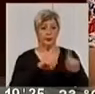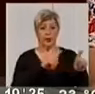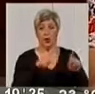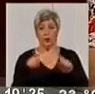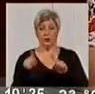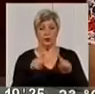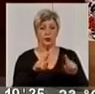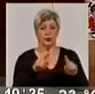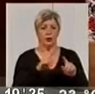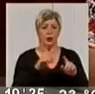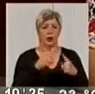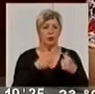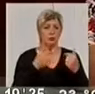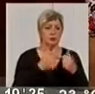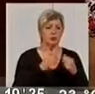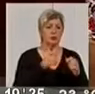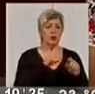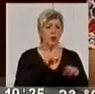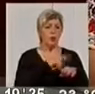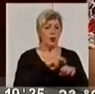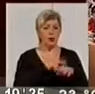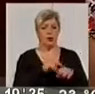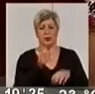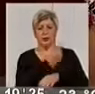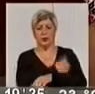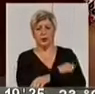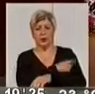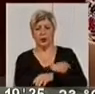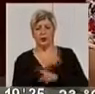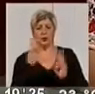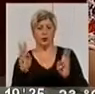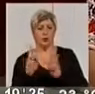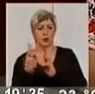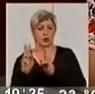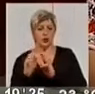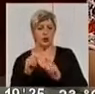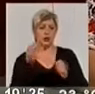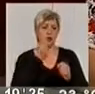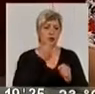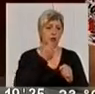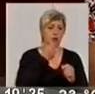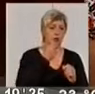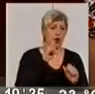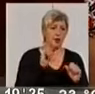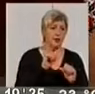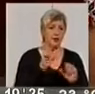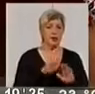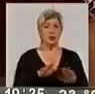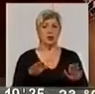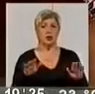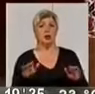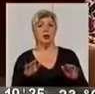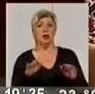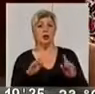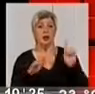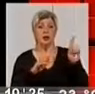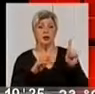за пожежну безпеку, поліції, медичних закладів, харчування дітей, ті,